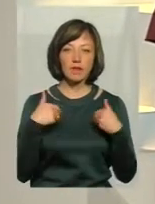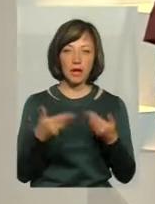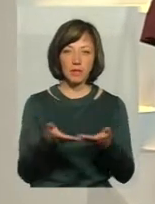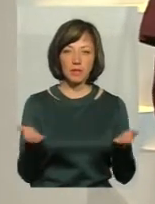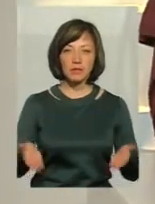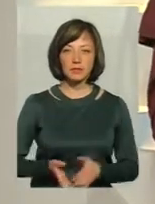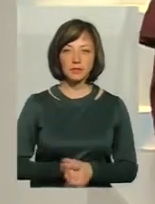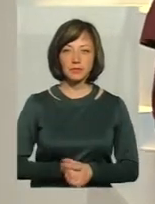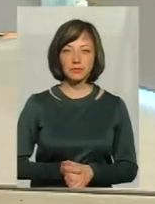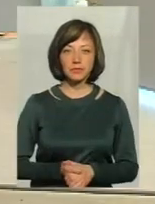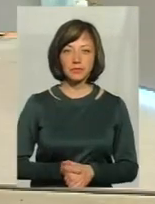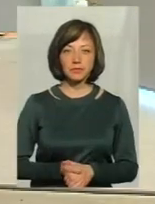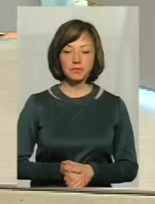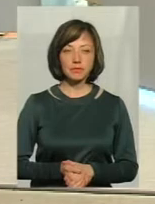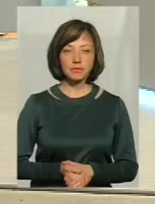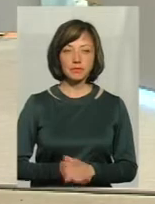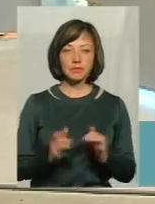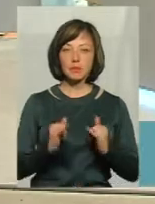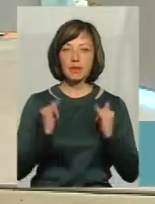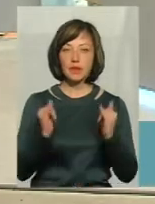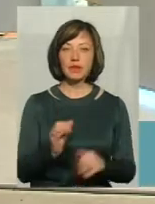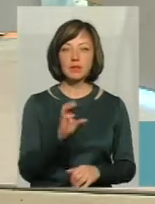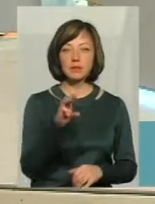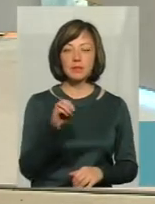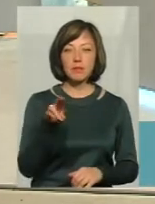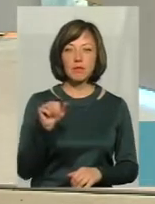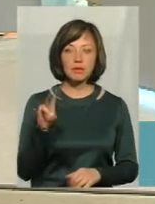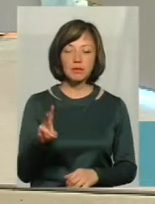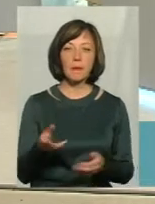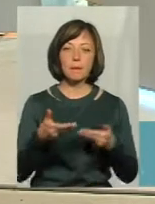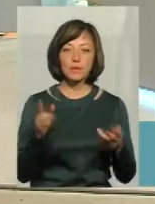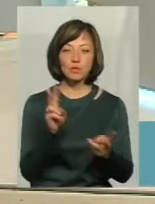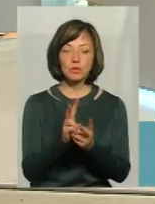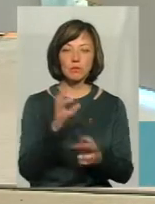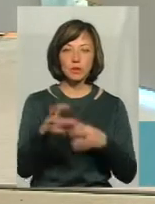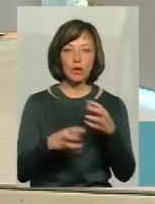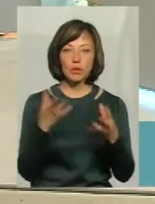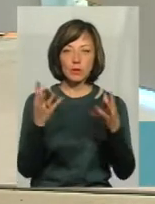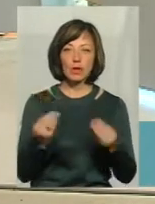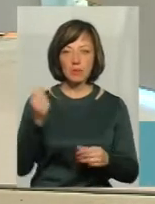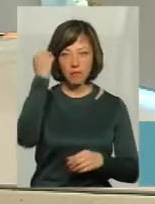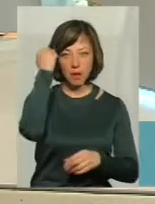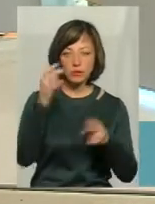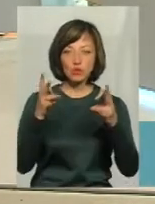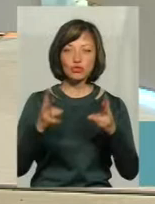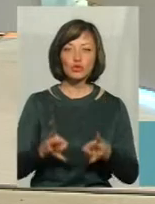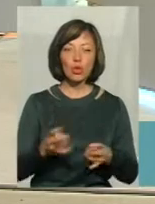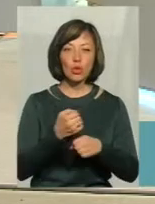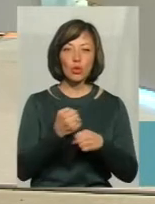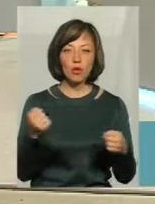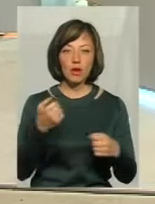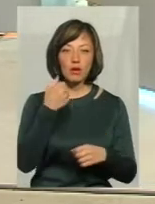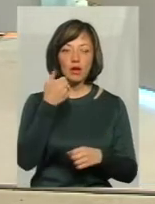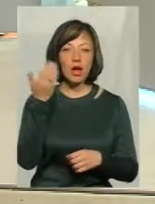всіх. Пане Степане, ми зустрічаємось у Міжнародний день пам'яті Чорнобиля. А якось раніше натрапила